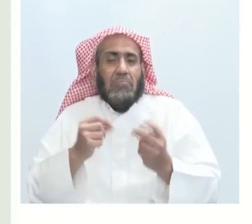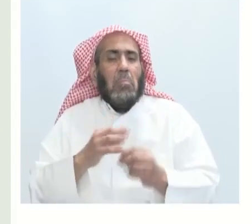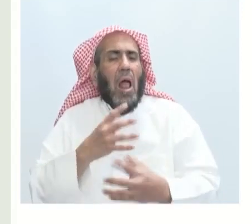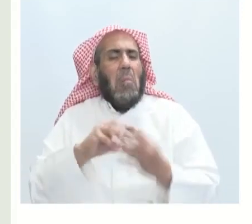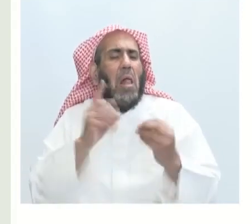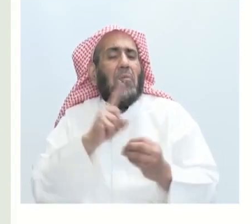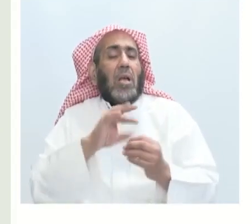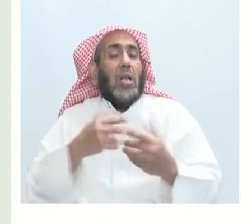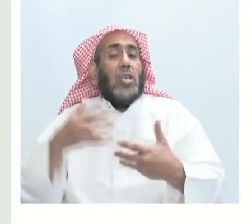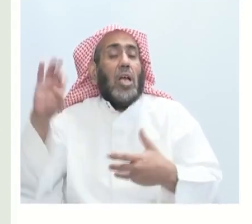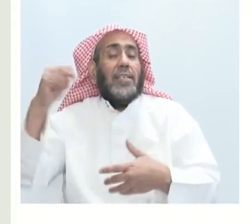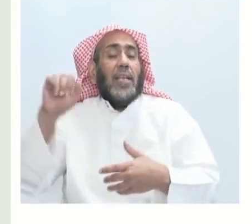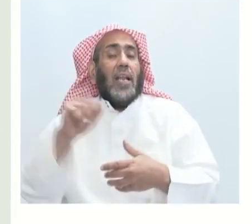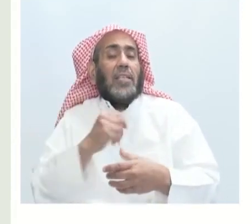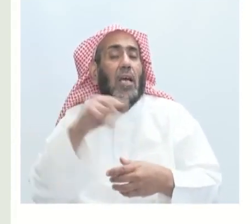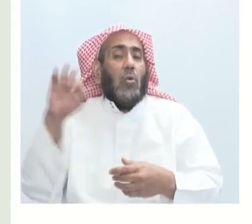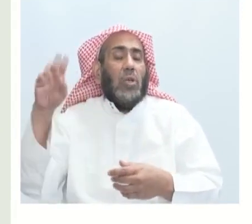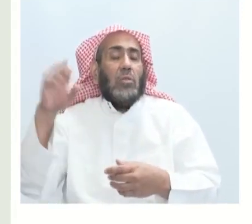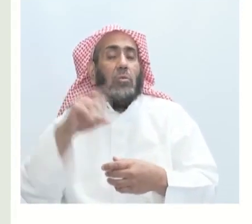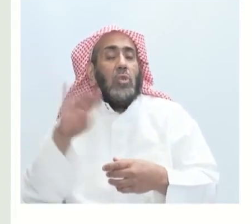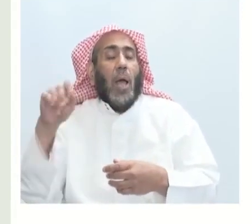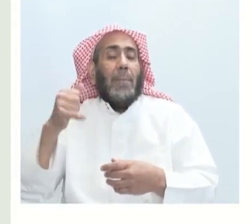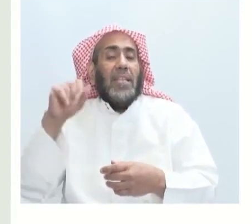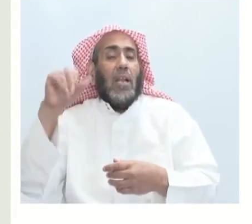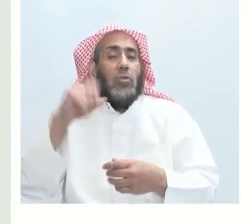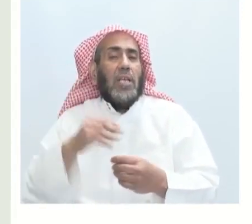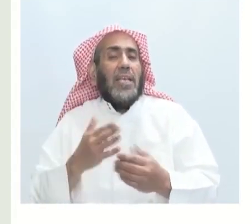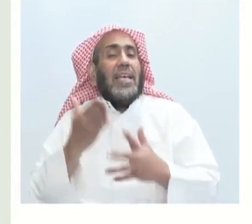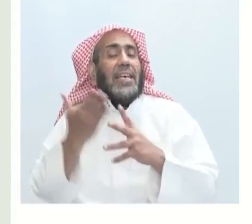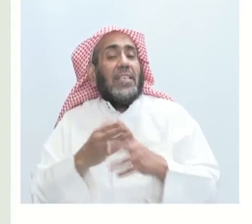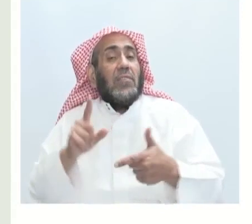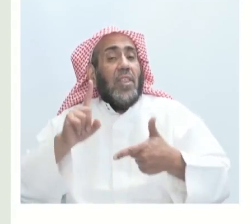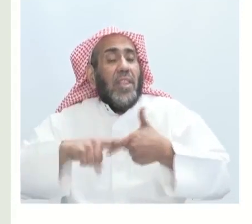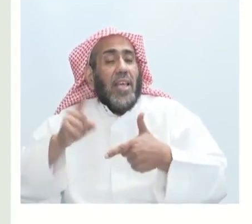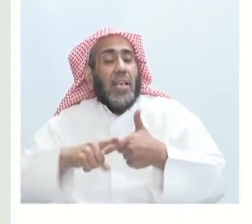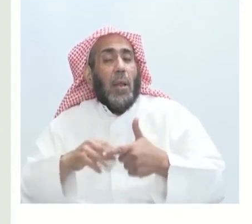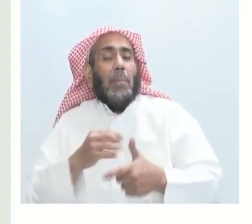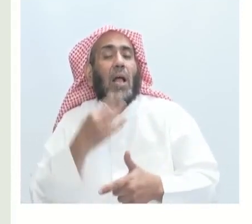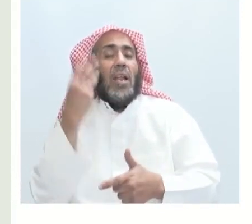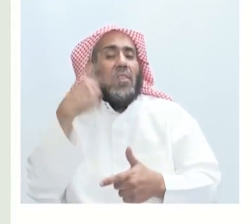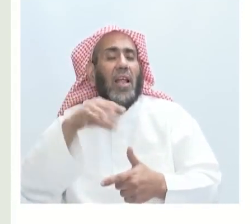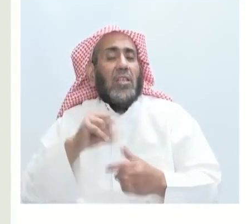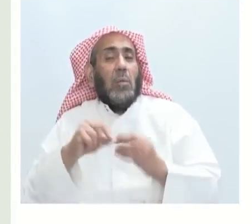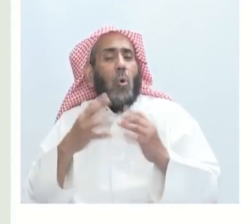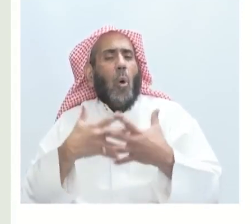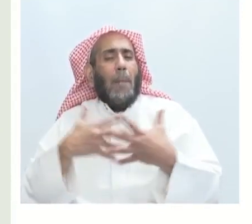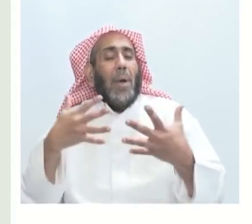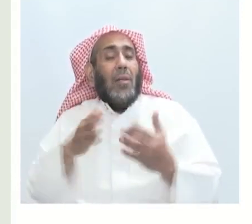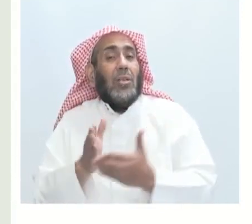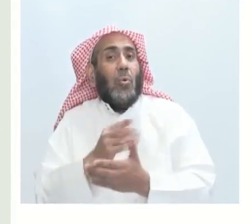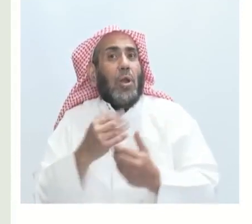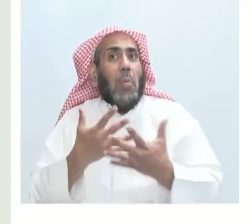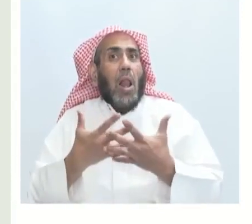ابرز الشعراء حسن العطار و حسن قويدر وشهاب الدين الوسي النصف الثاني من القرن الث عشر بدات تظهر بعض الجوانب